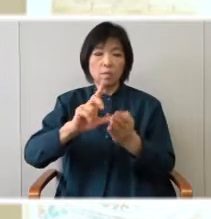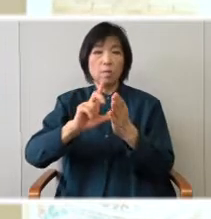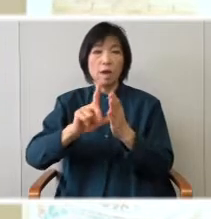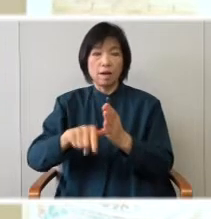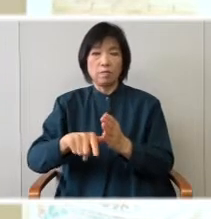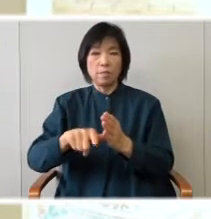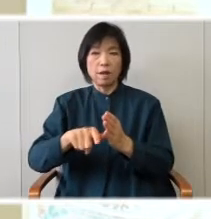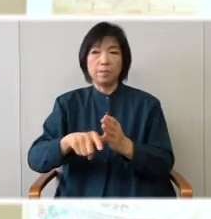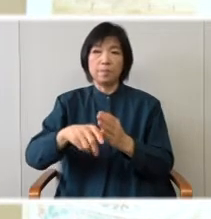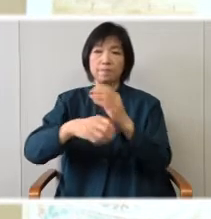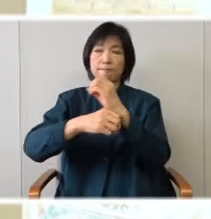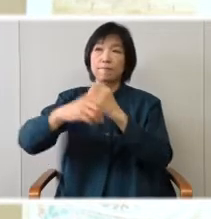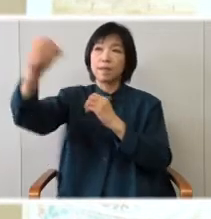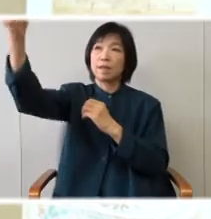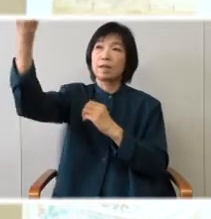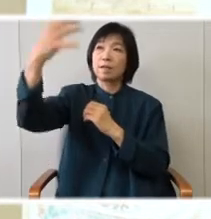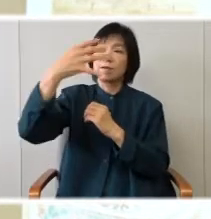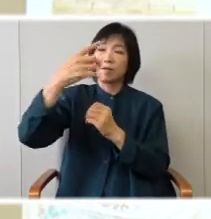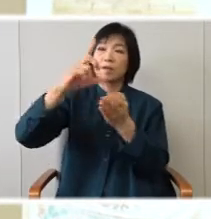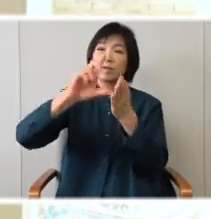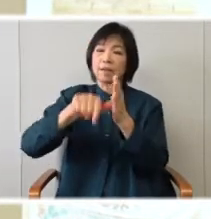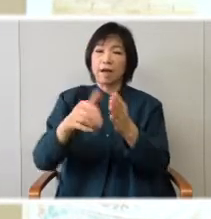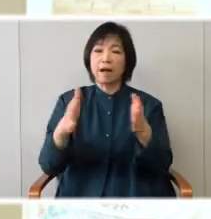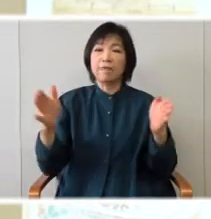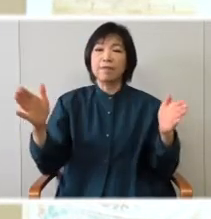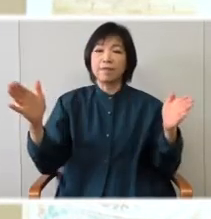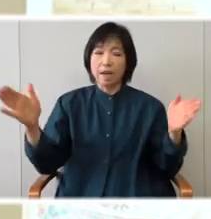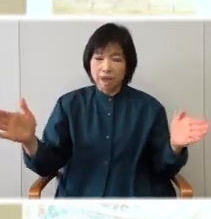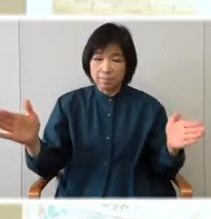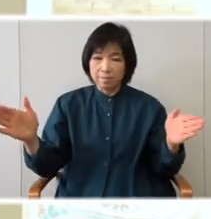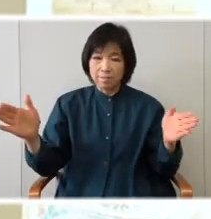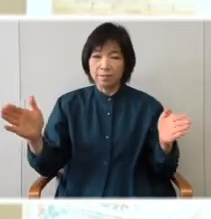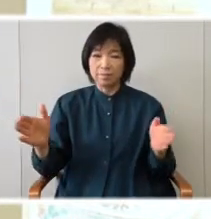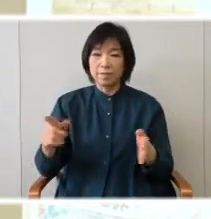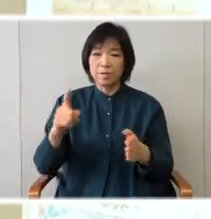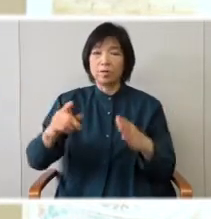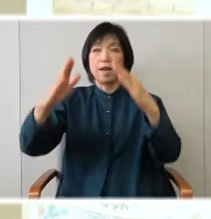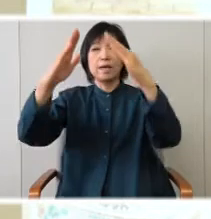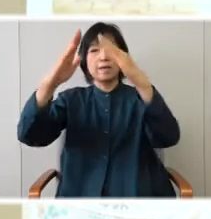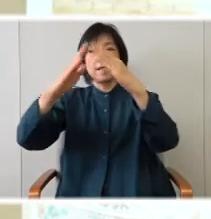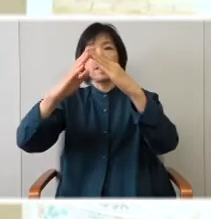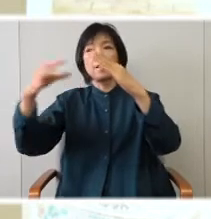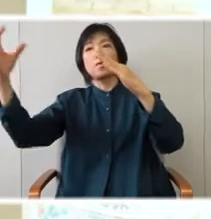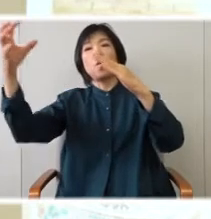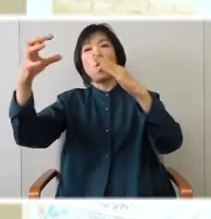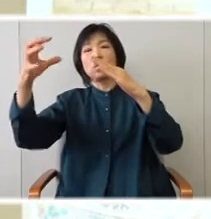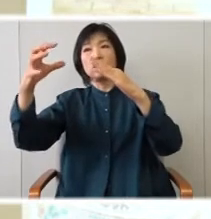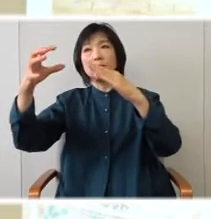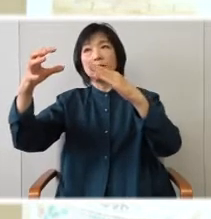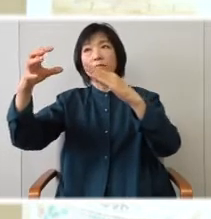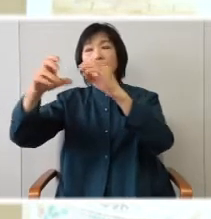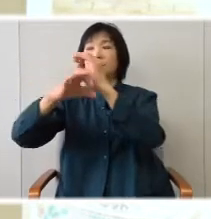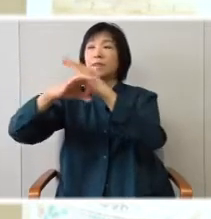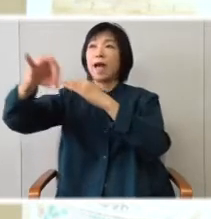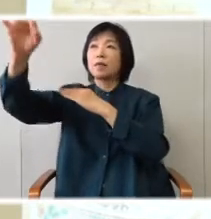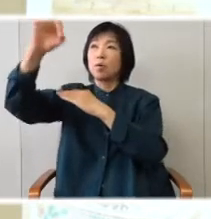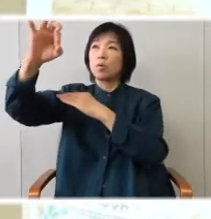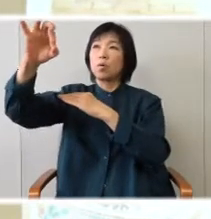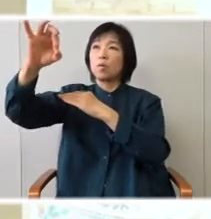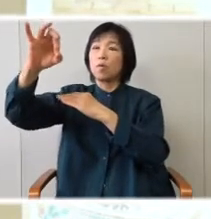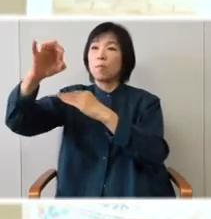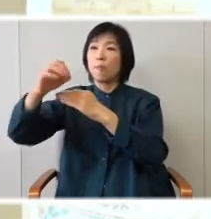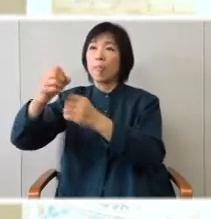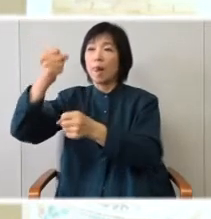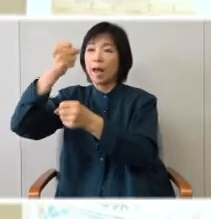域特性を生かして、まあ、屋根置き型の太陽光発電の普及を進めております。で、まあ、これ